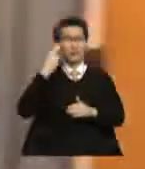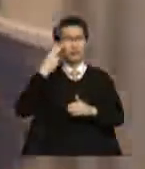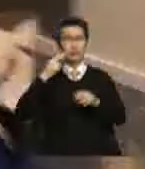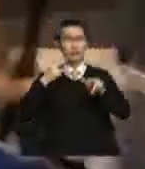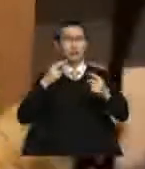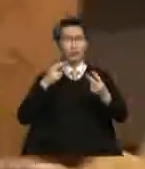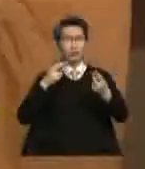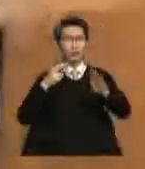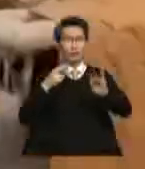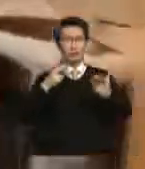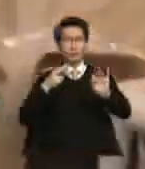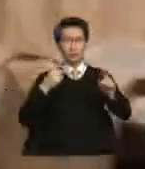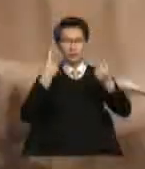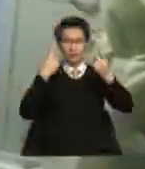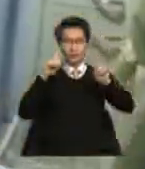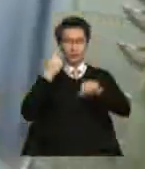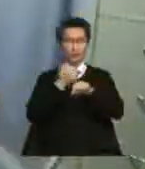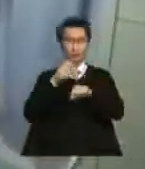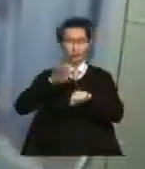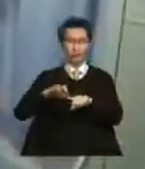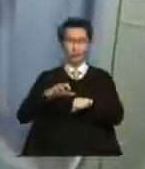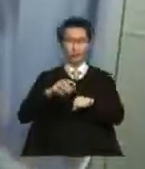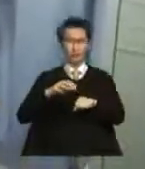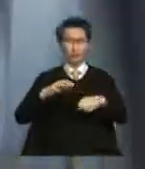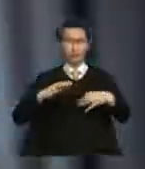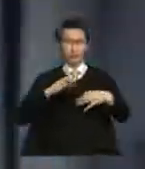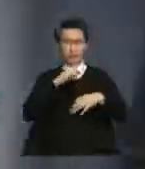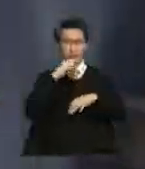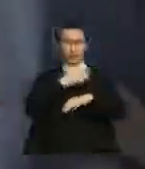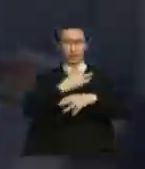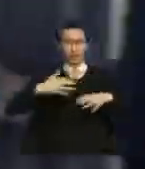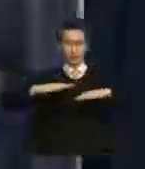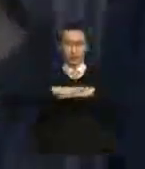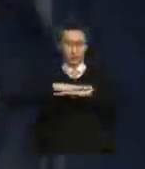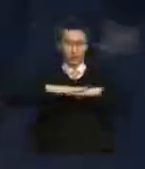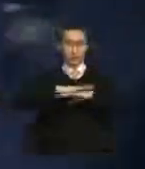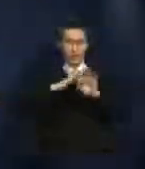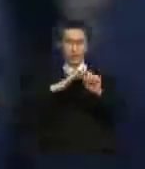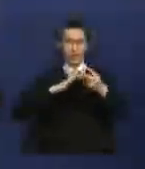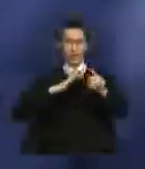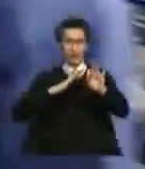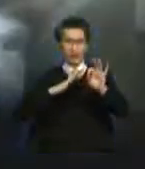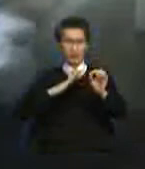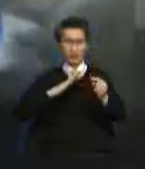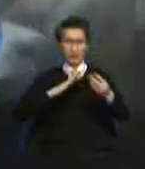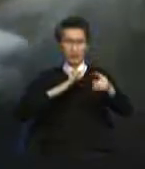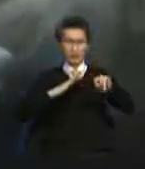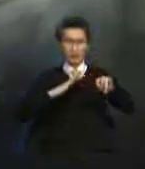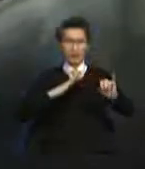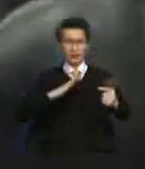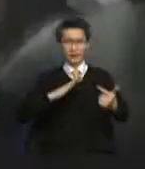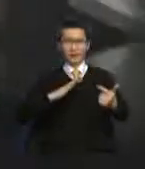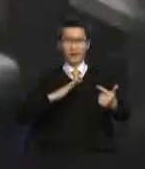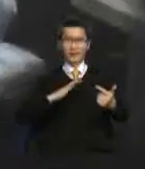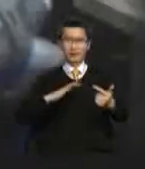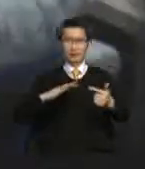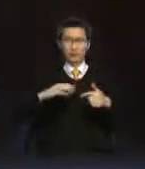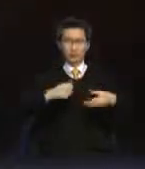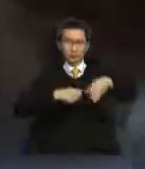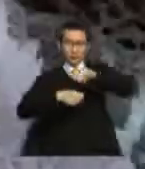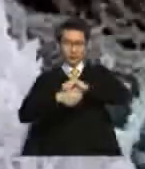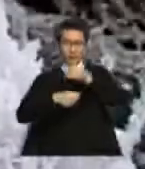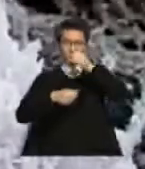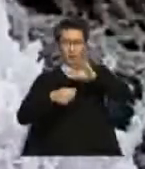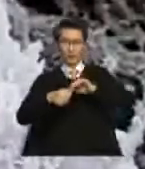컬럼비아대 의 연구팀 안 우리 몸의 10 혈관과 심장 혹이 n 안지오텐신 전환 효소 투란 은 수용체가 덮여